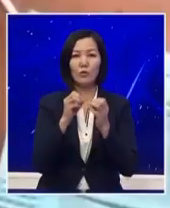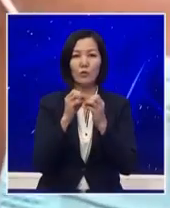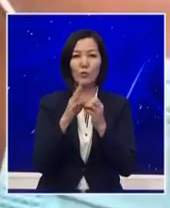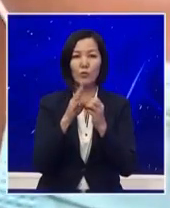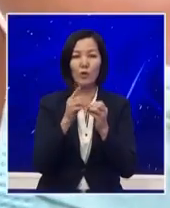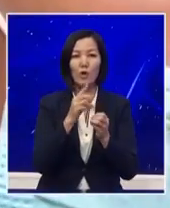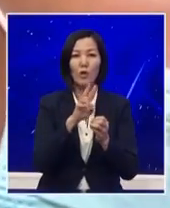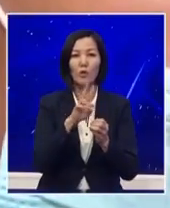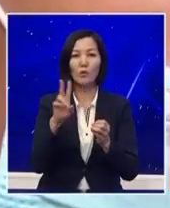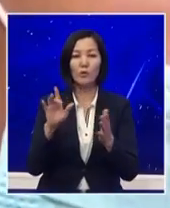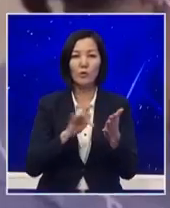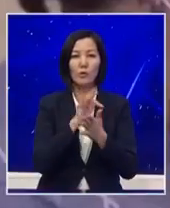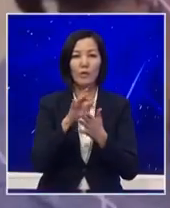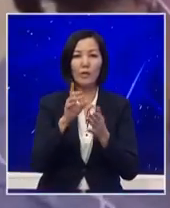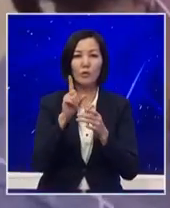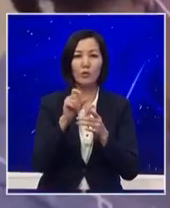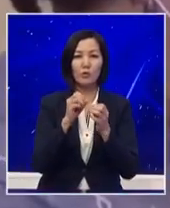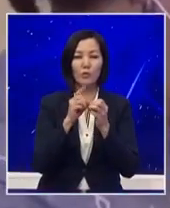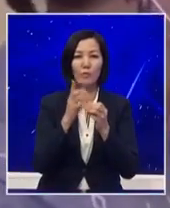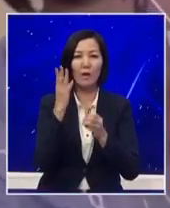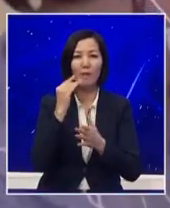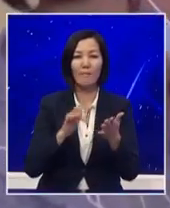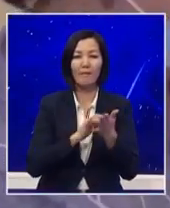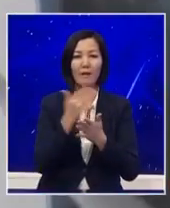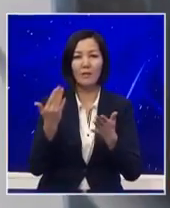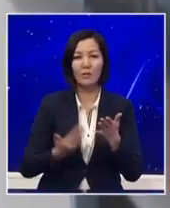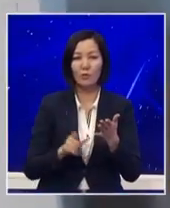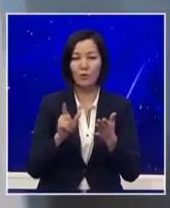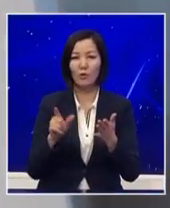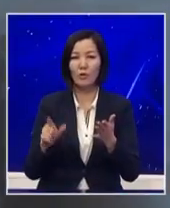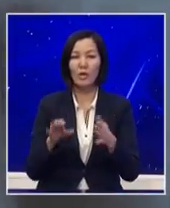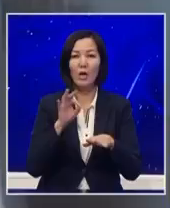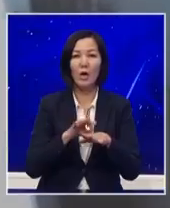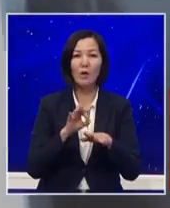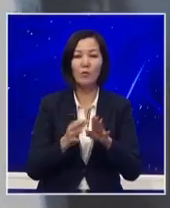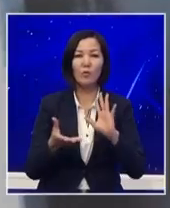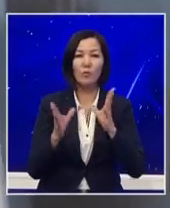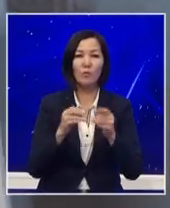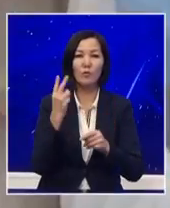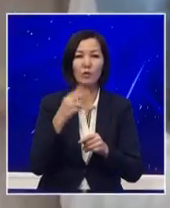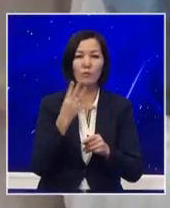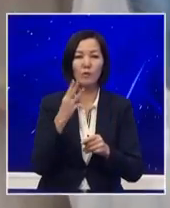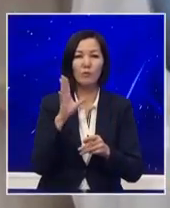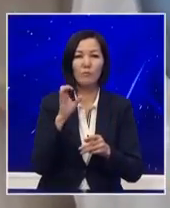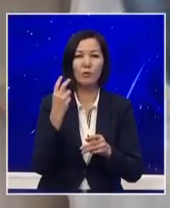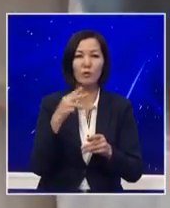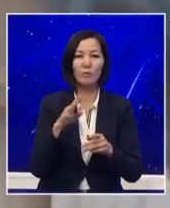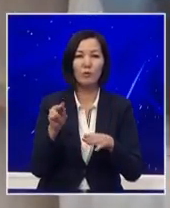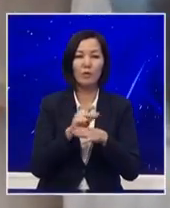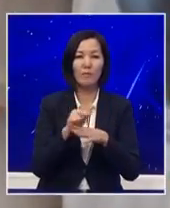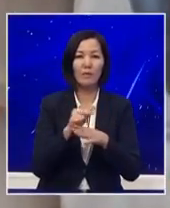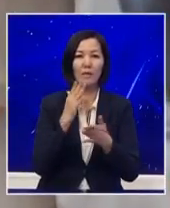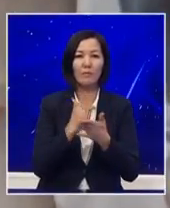114-і Нұрсұлтан, 111-і Алматы қаласының тұрғыны. Бүгінде індеттен ел бойынша 23524 науқас ем